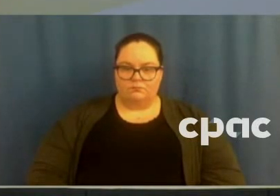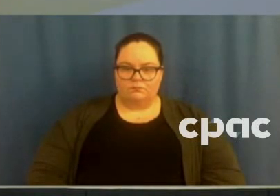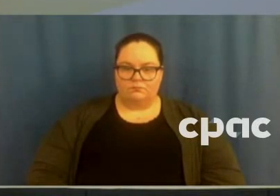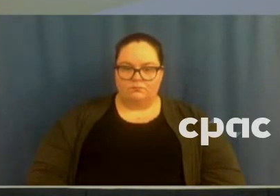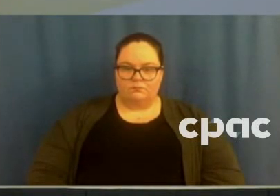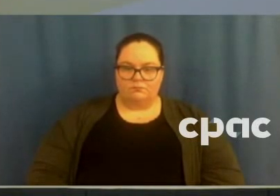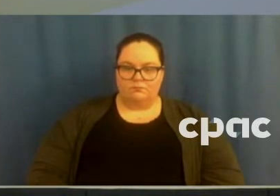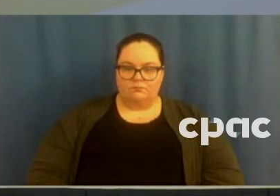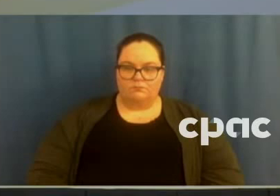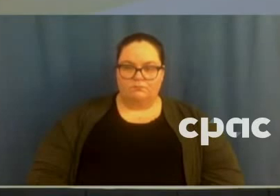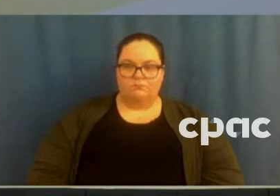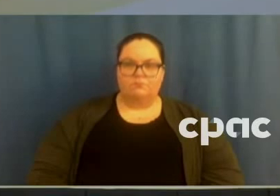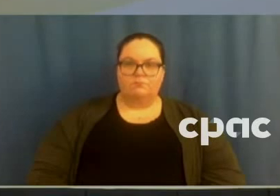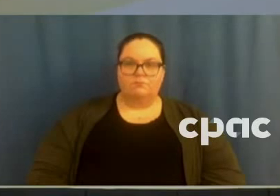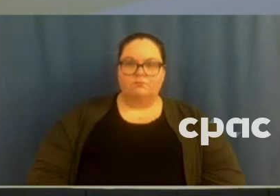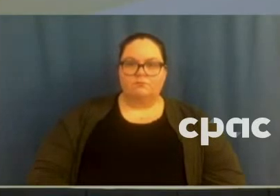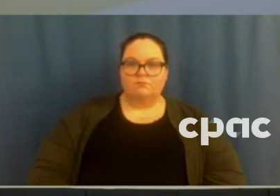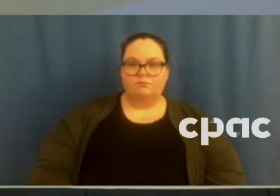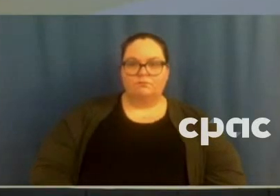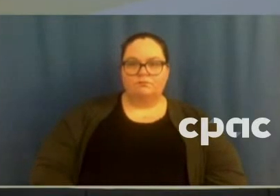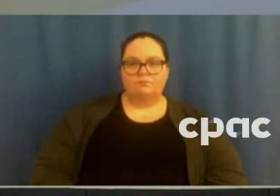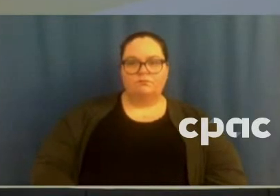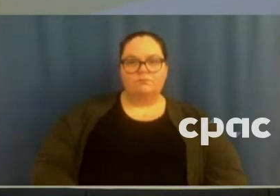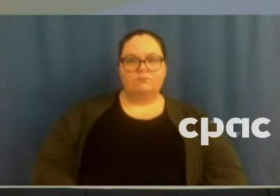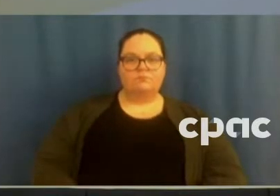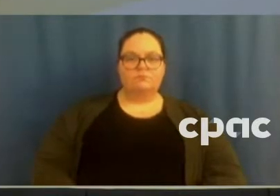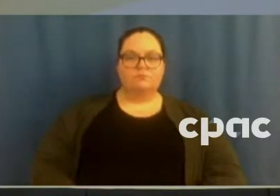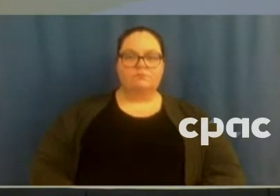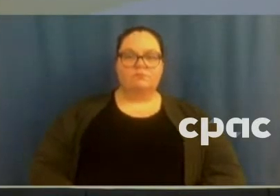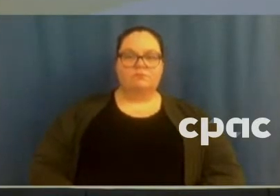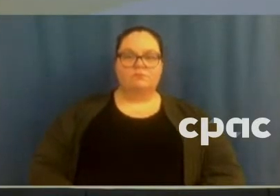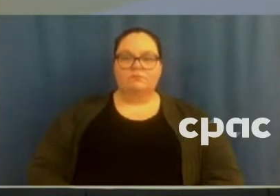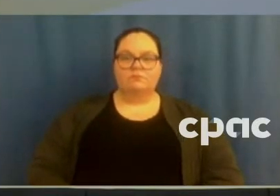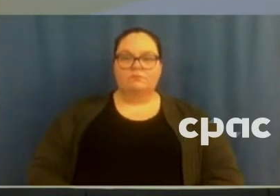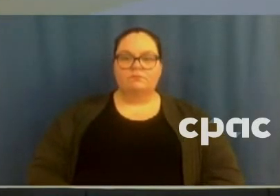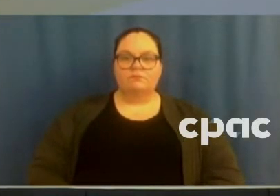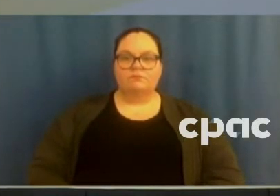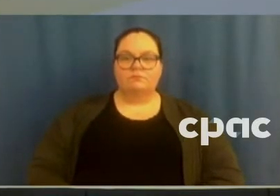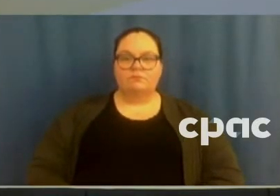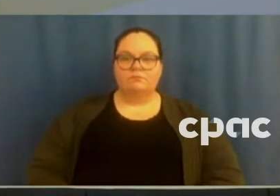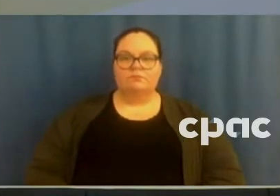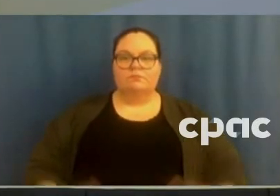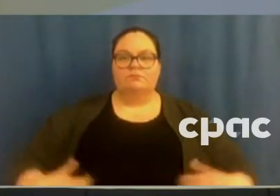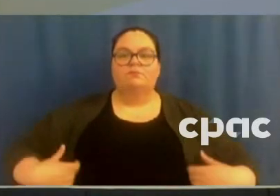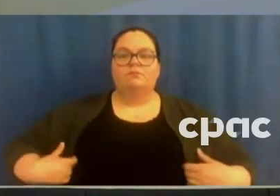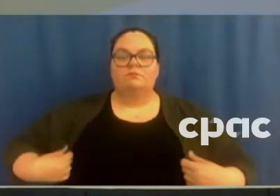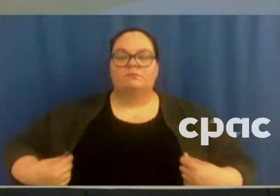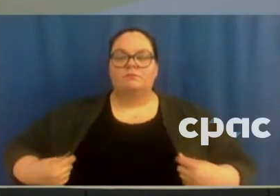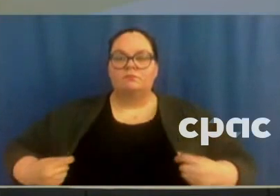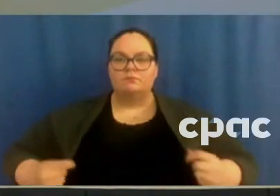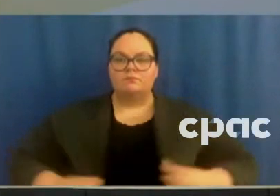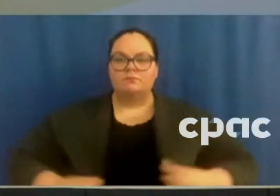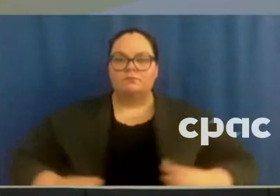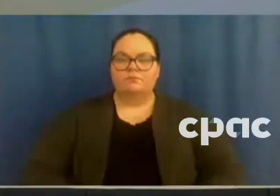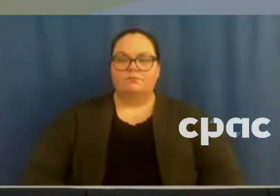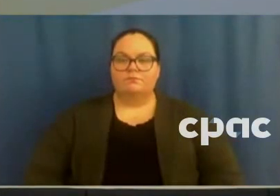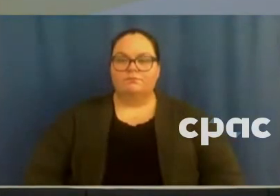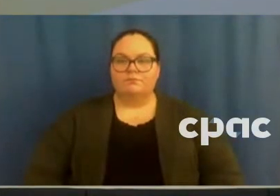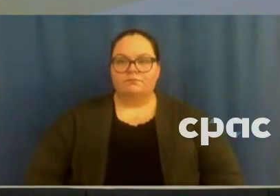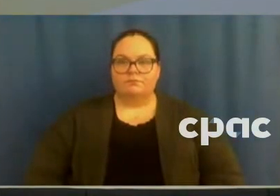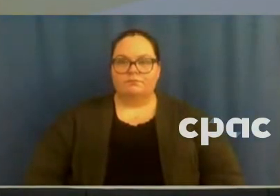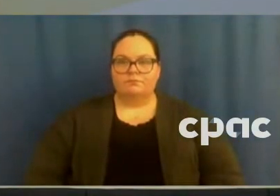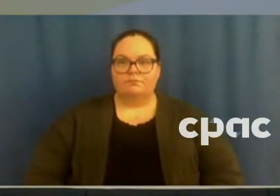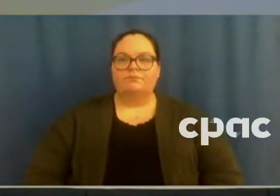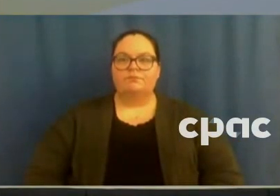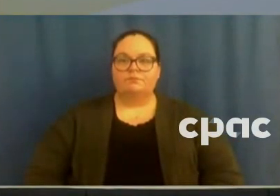l'église, pour les concerts. Même chose pour les funérailles. Et puis, ils n'ont pas le permis